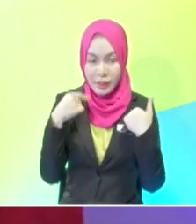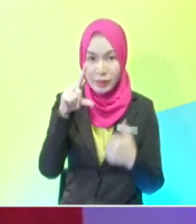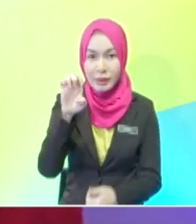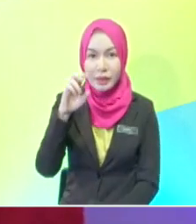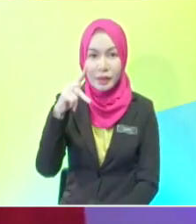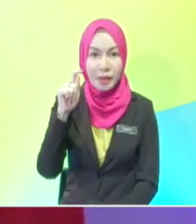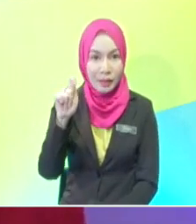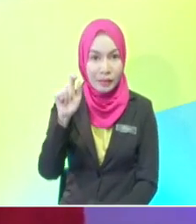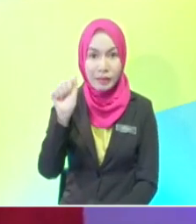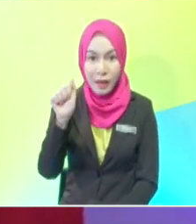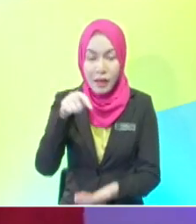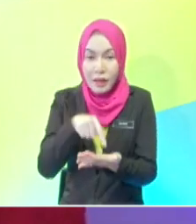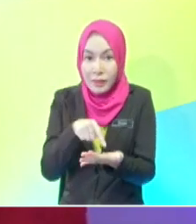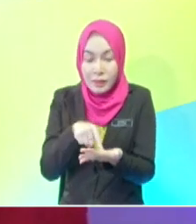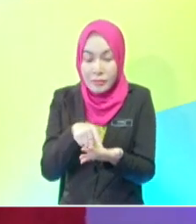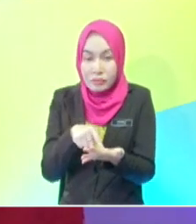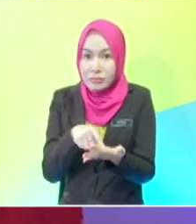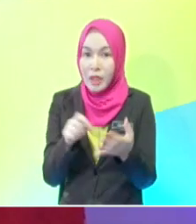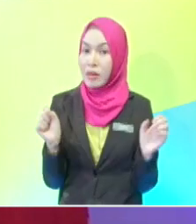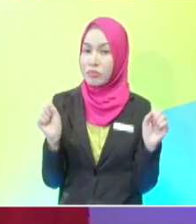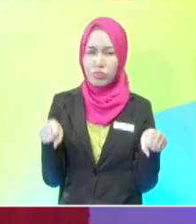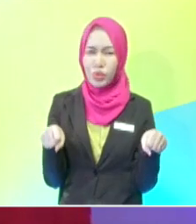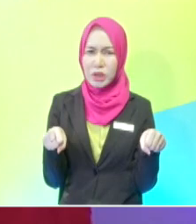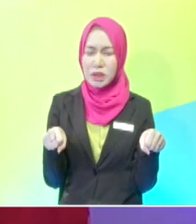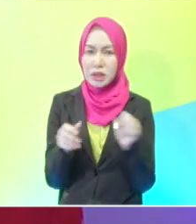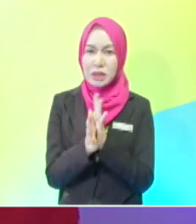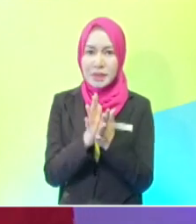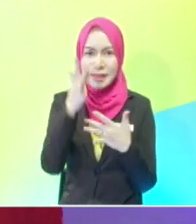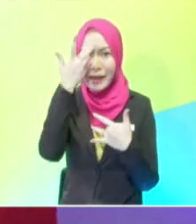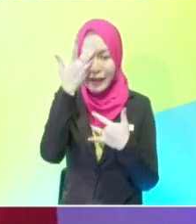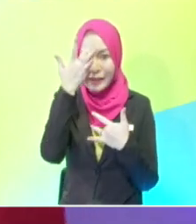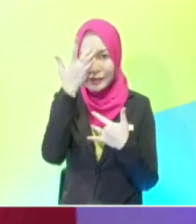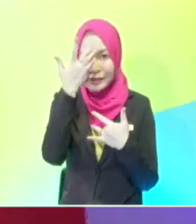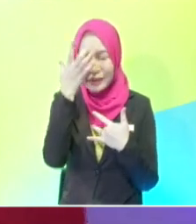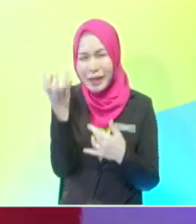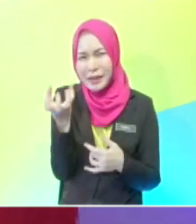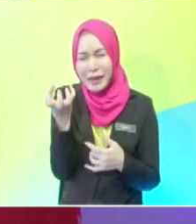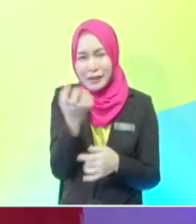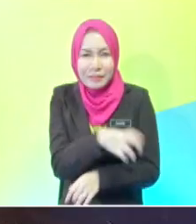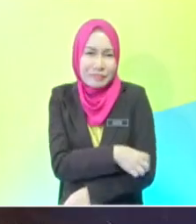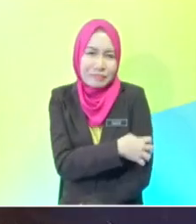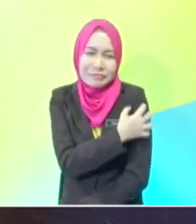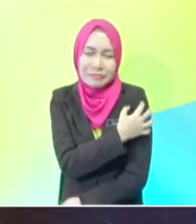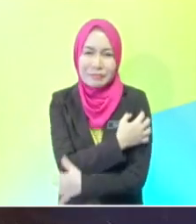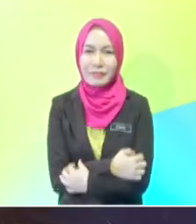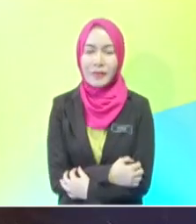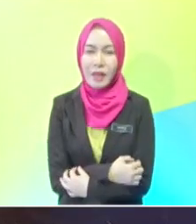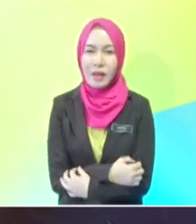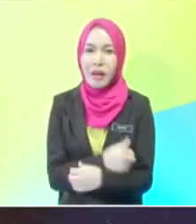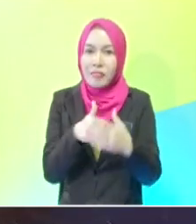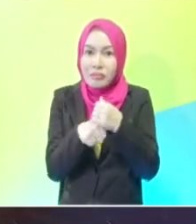boleh menyebabkan dia Alahan contohnya dijadikan kata-kata ataupun dia ciri-ciri jadi